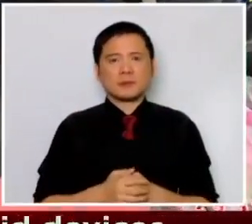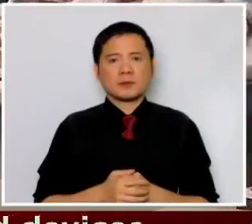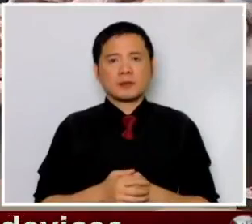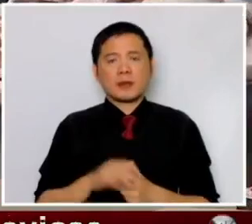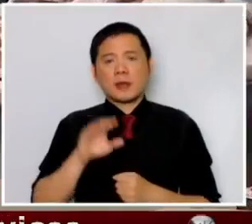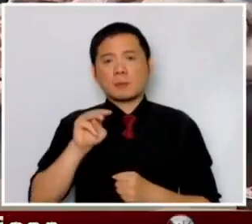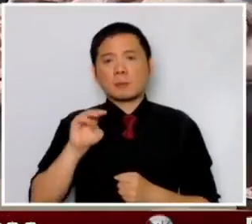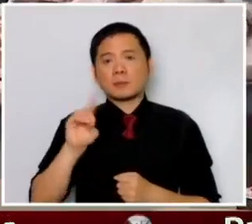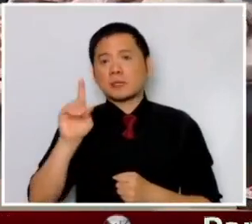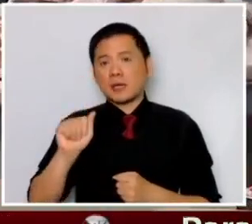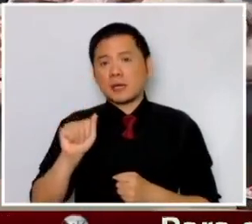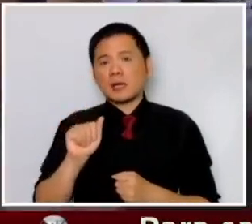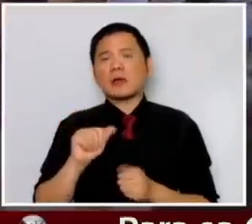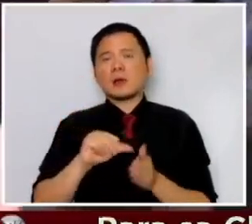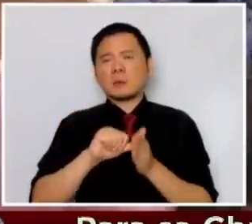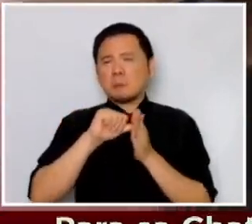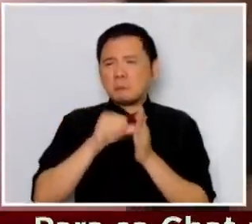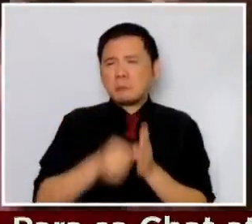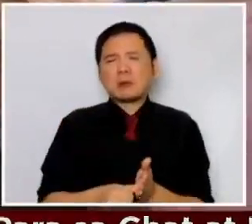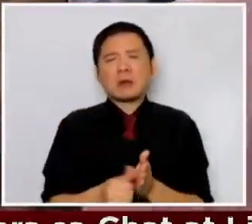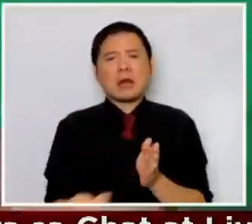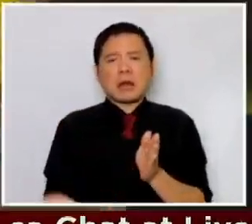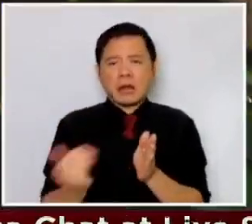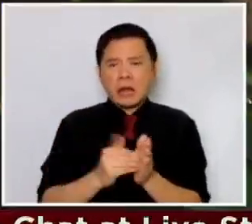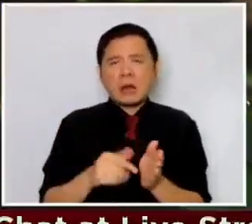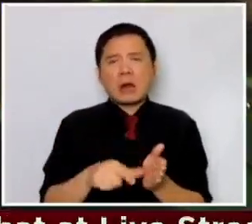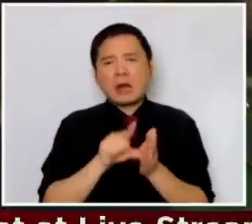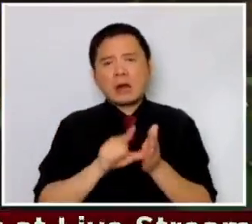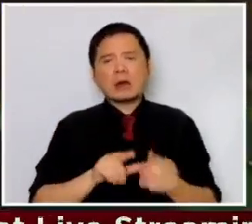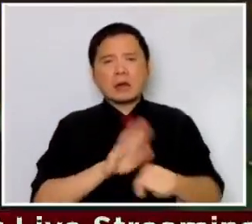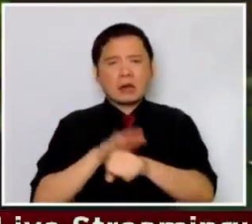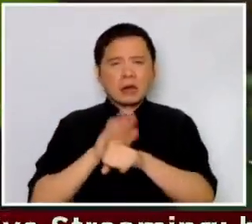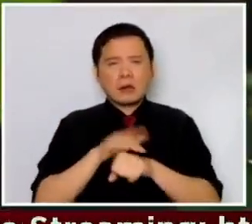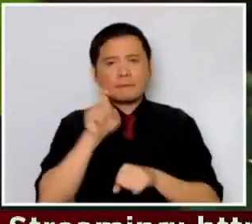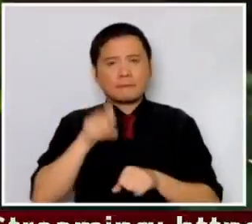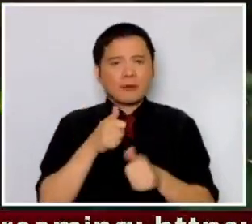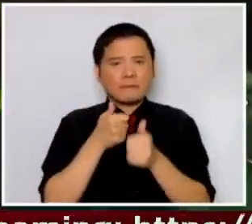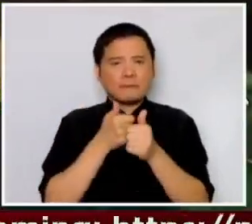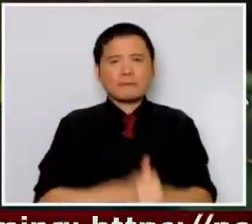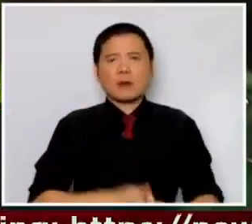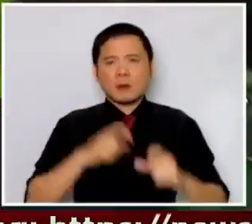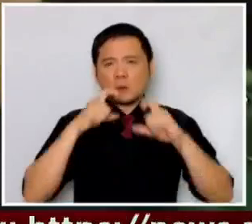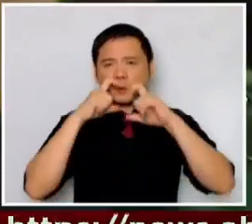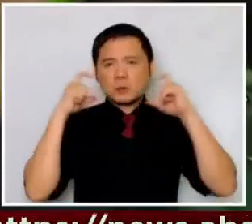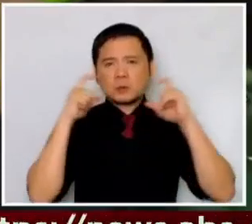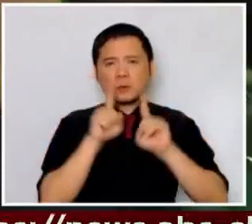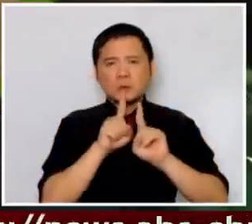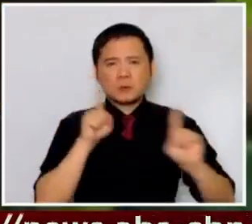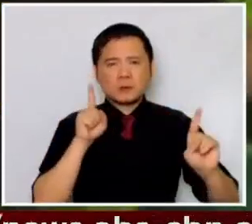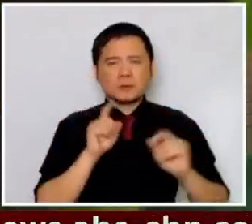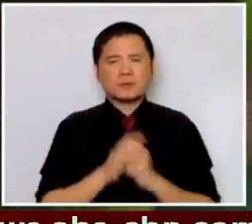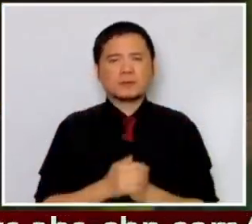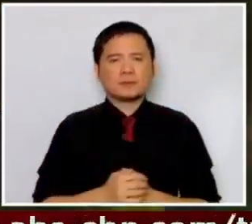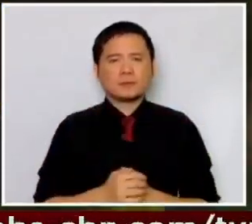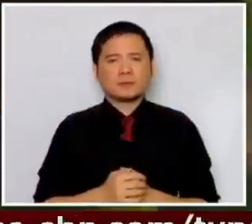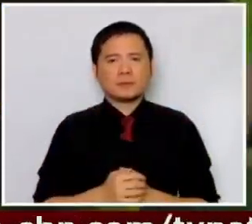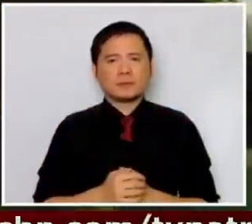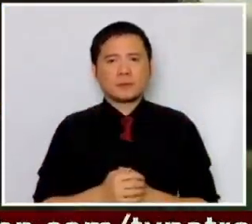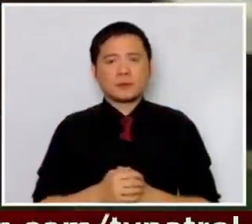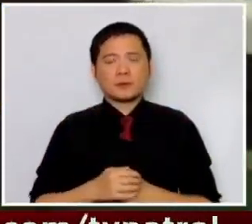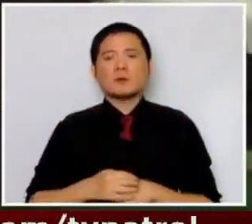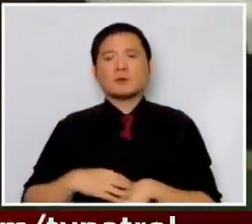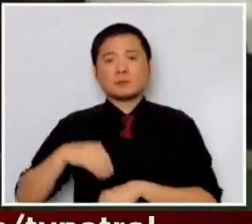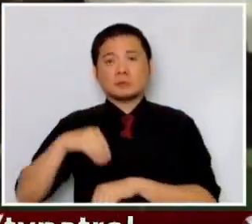MMDA na sundin ang minimum health protocols. Kakaunti naman ang mga bumibili sa ilang supermarket, hindi gaya